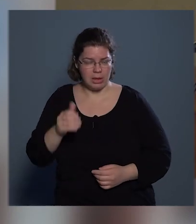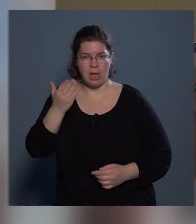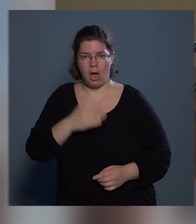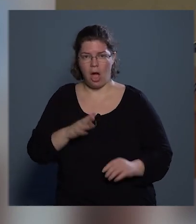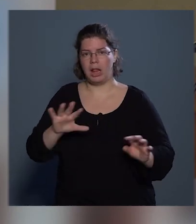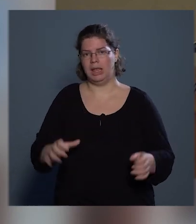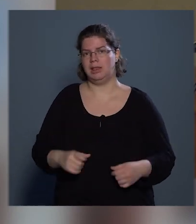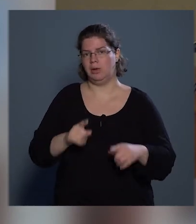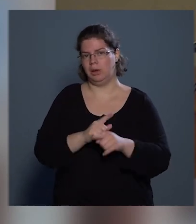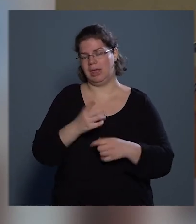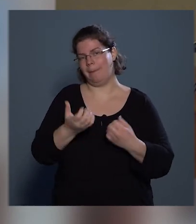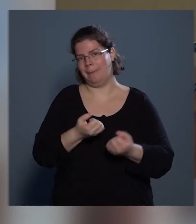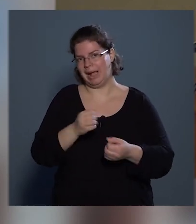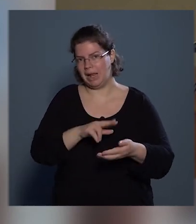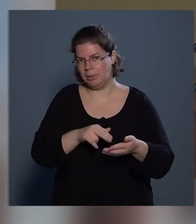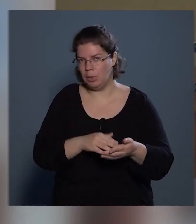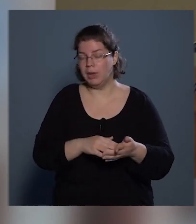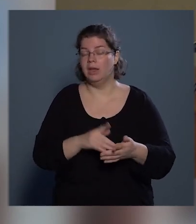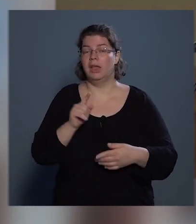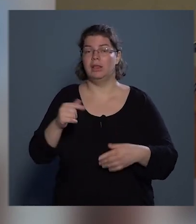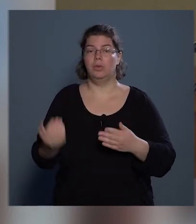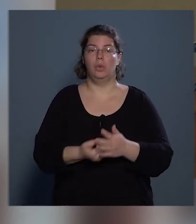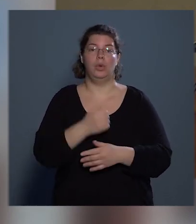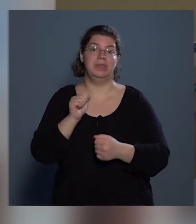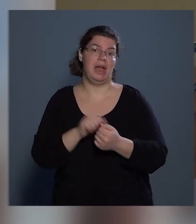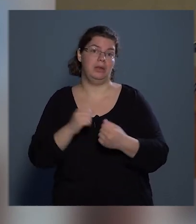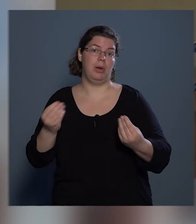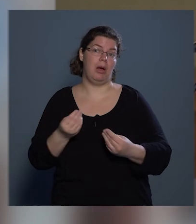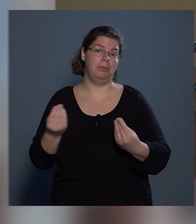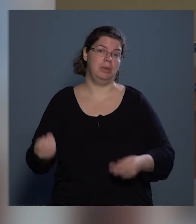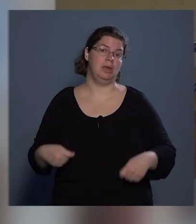létrejön egy ilyen megállapodás, ez az új dátum, ami ad némi